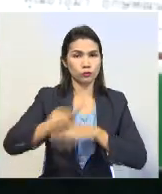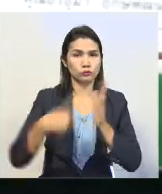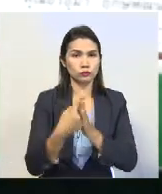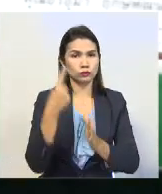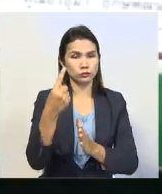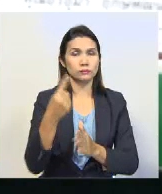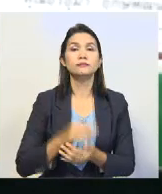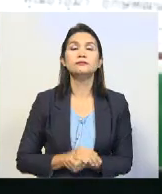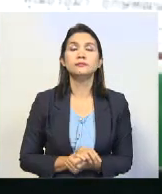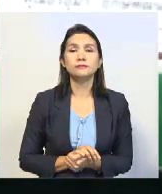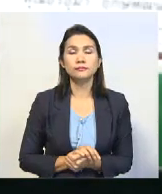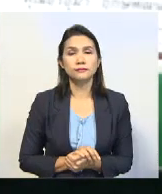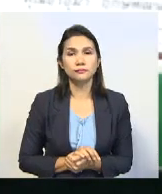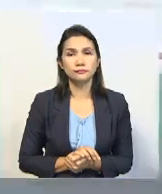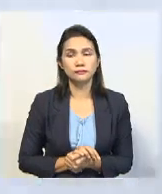งค่ะ